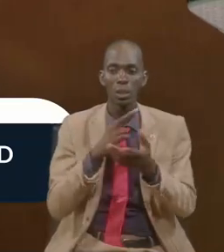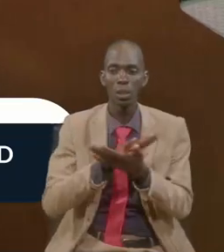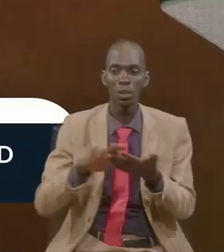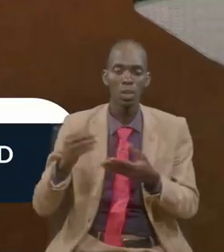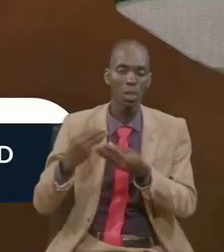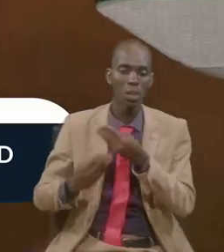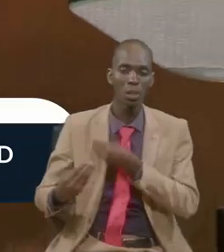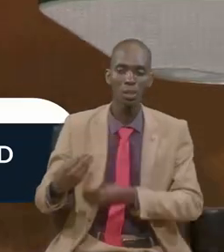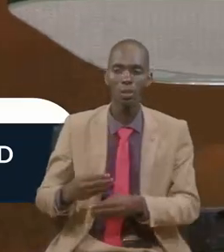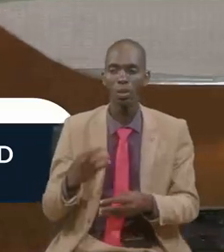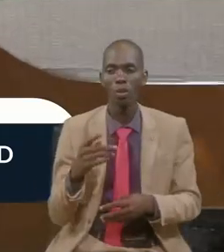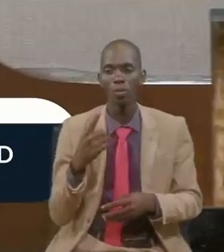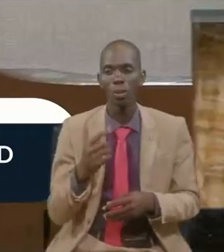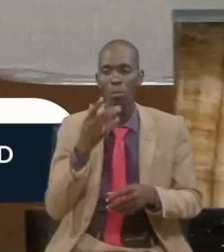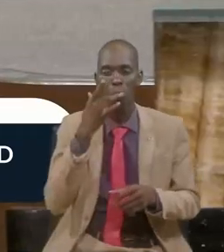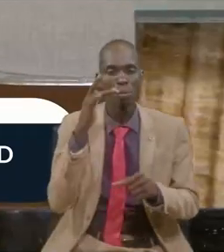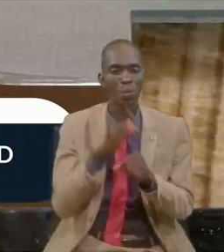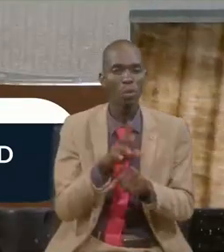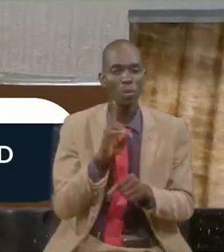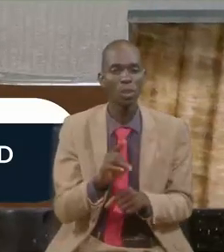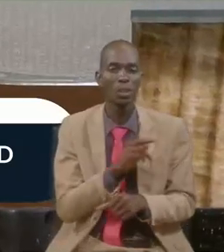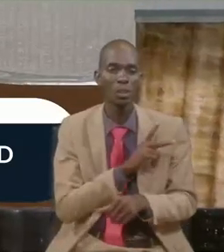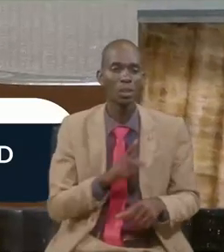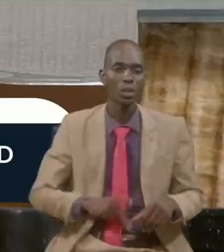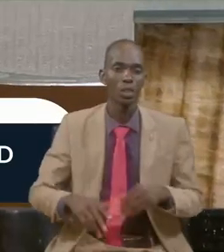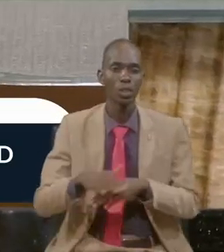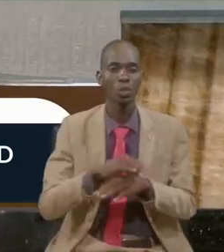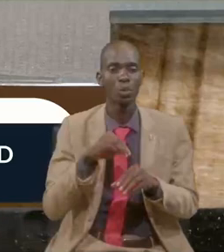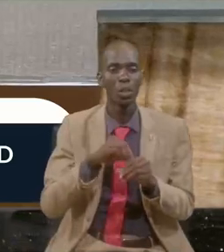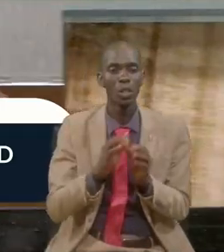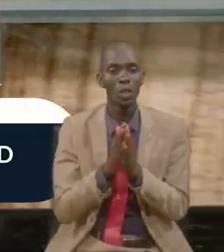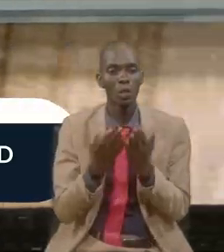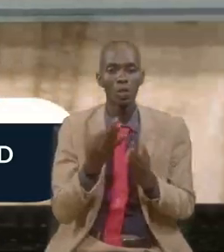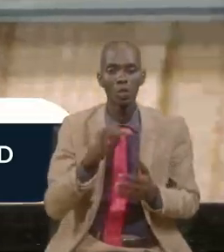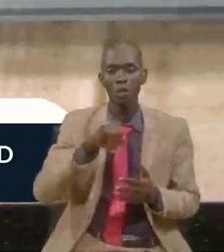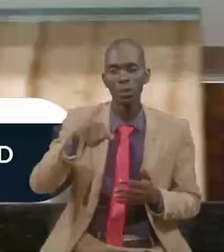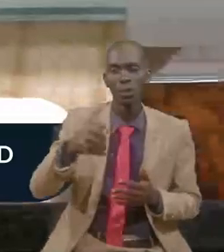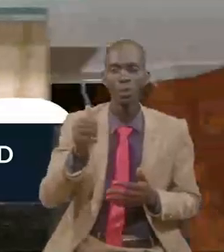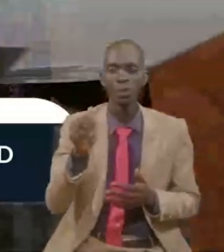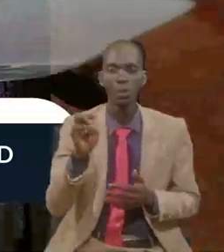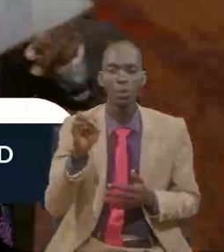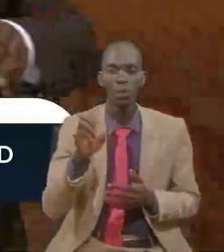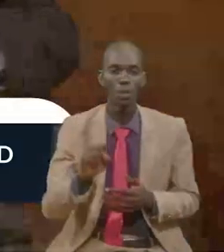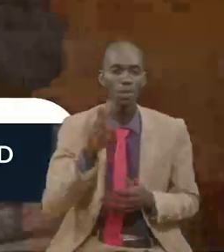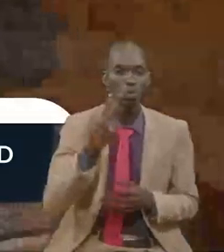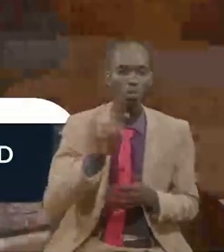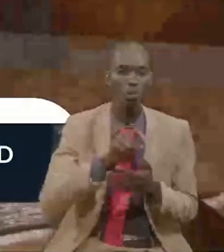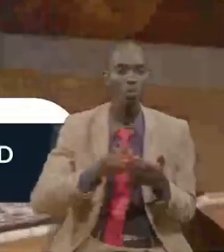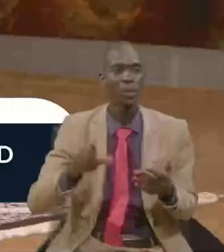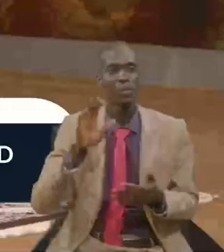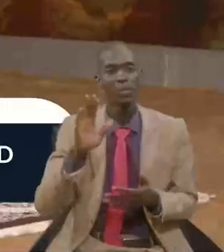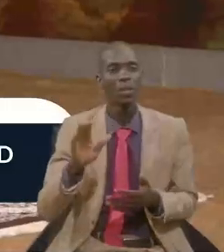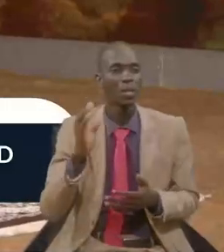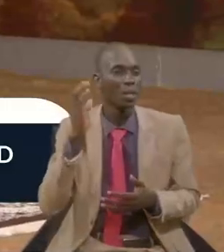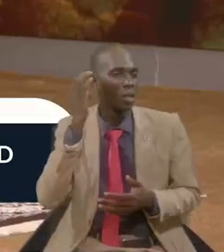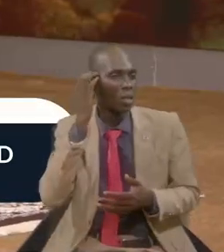héritiers justes du royaume promis. Nous allons à Jacques 2, verset 5. Jacques